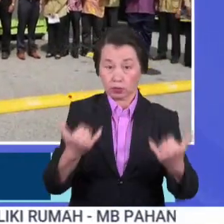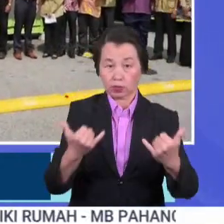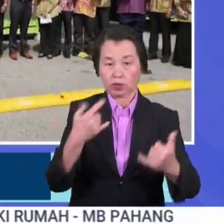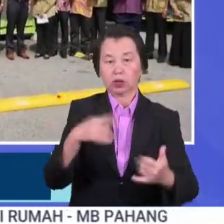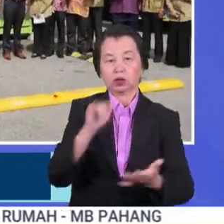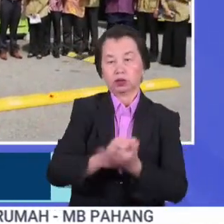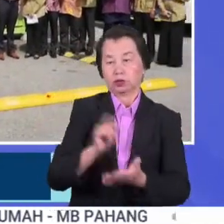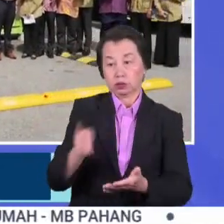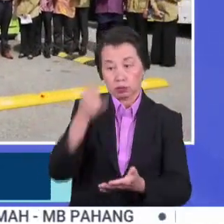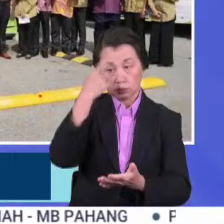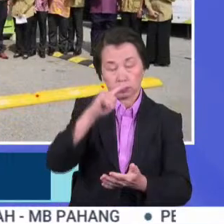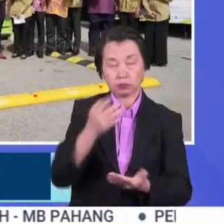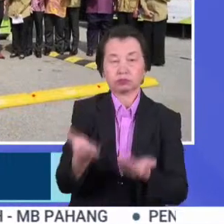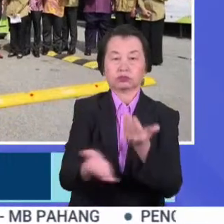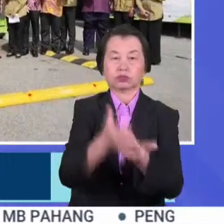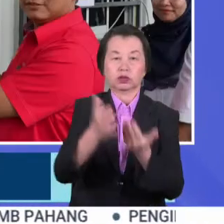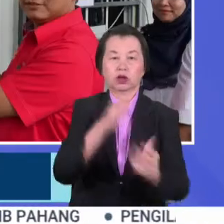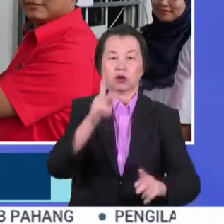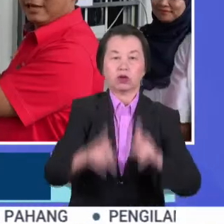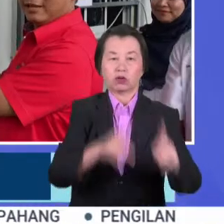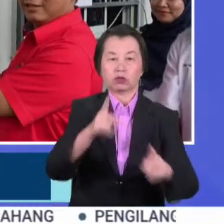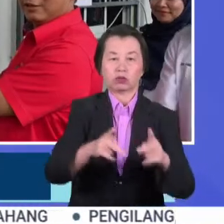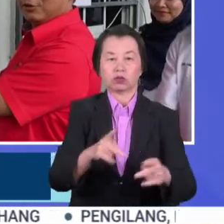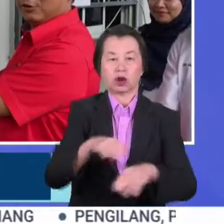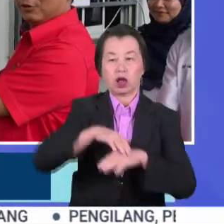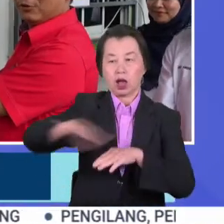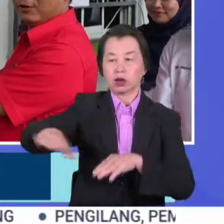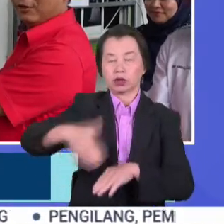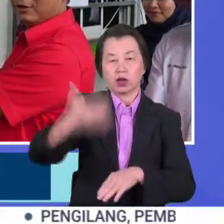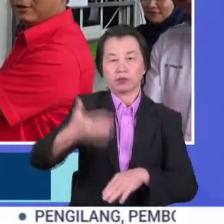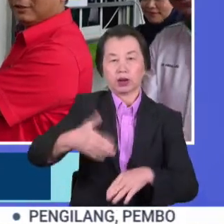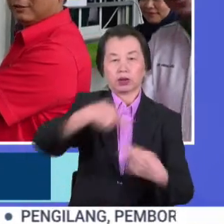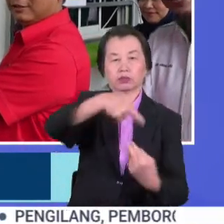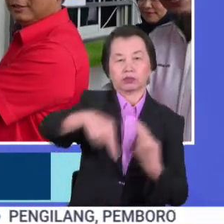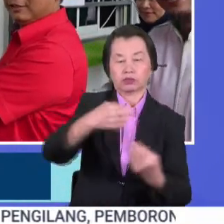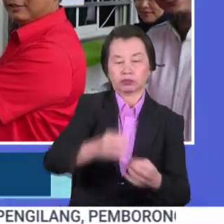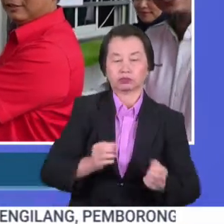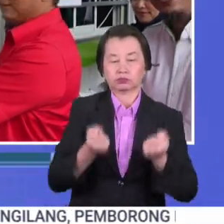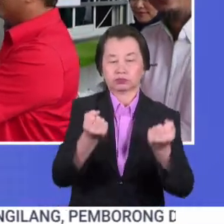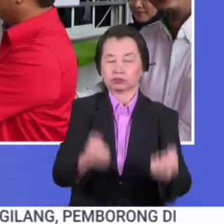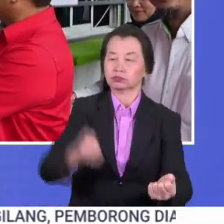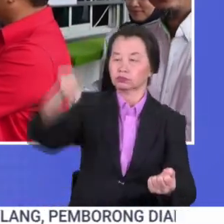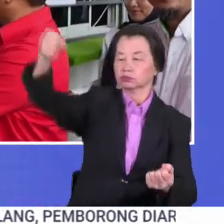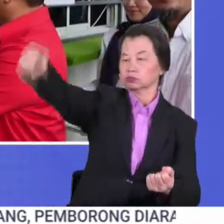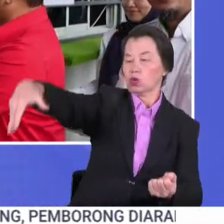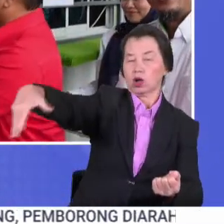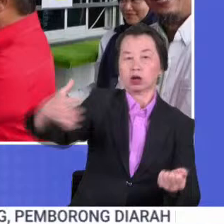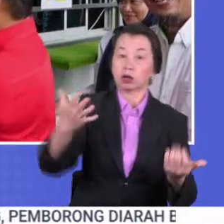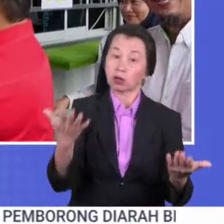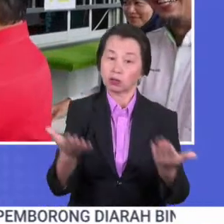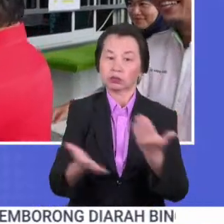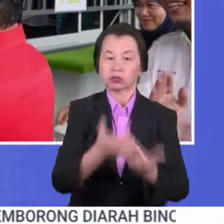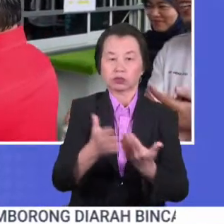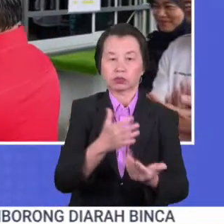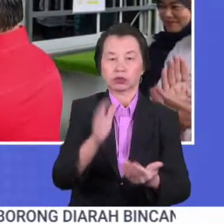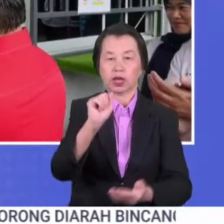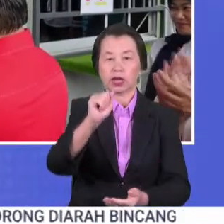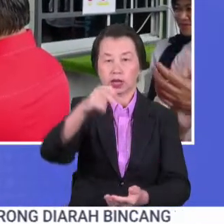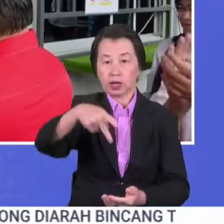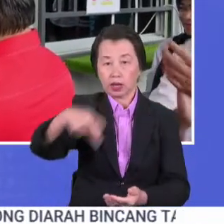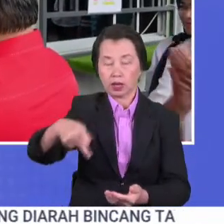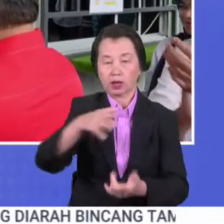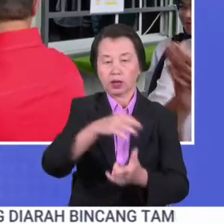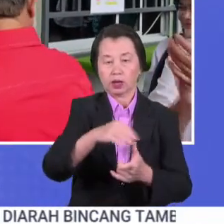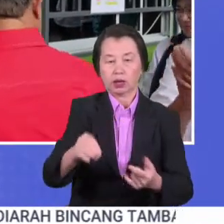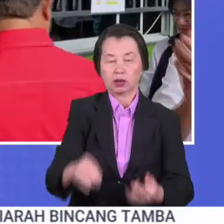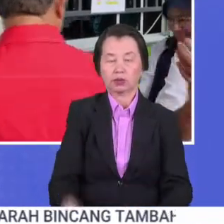merupakan inisiatif bagi memudahkan orang ramai menghantar barangan kita semula secara pandu lalu menggunakan aplikasi